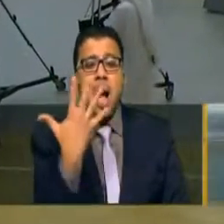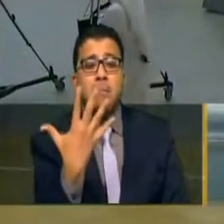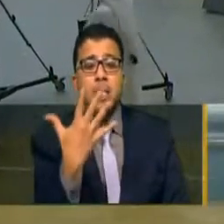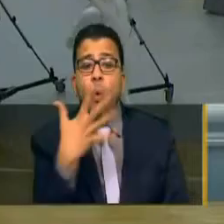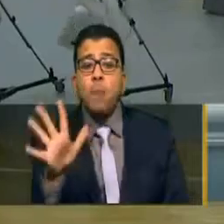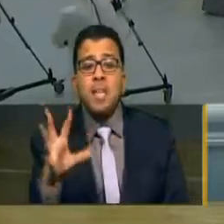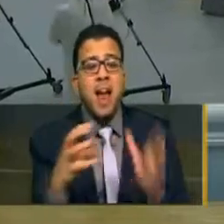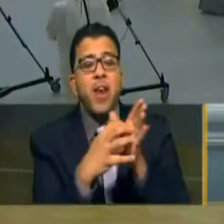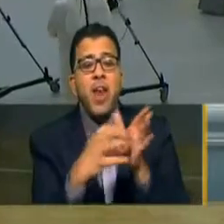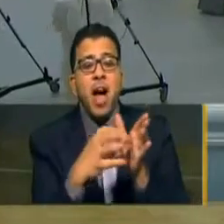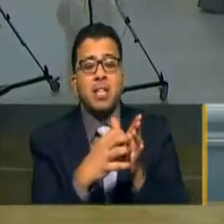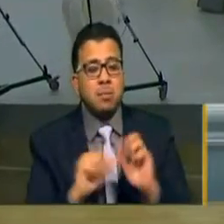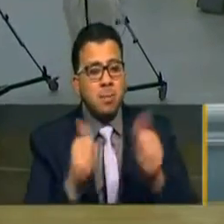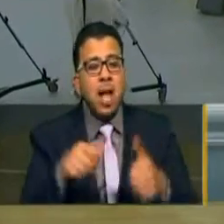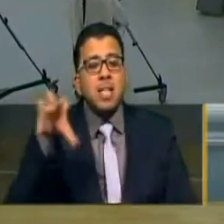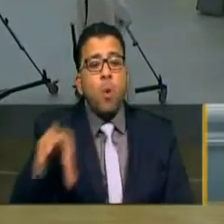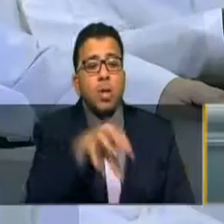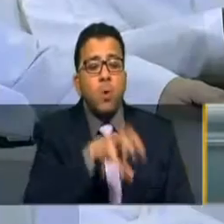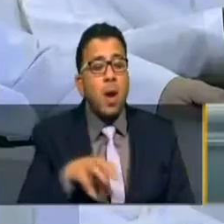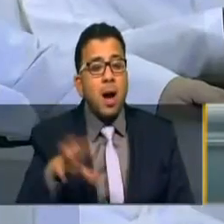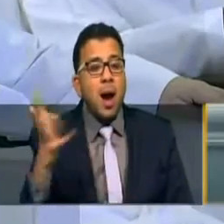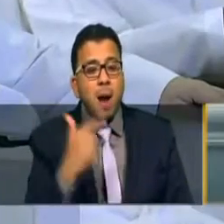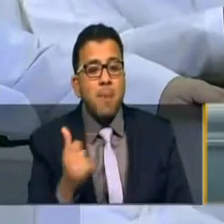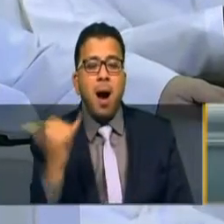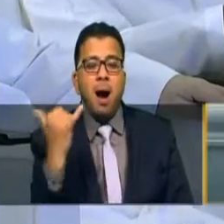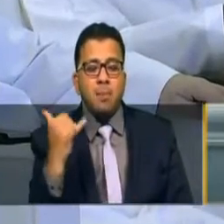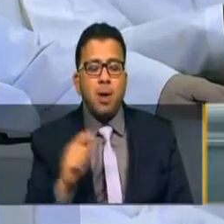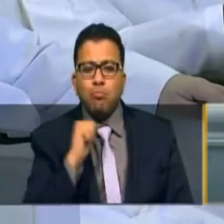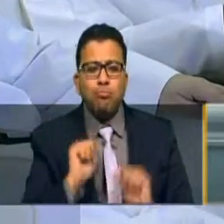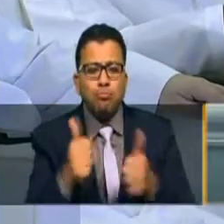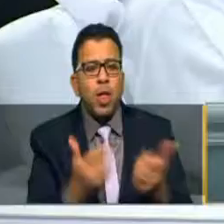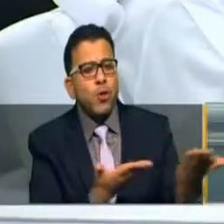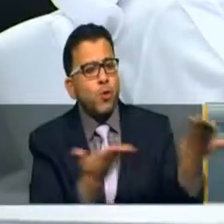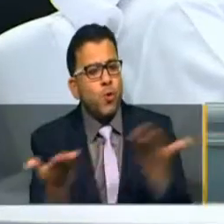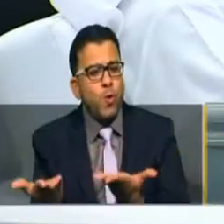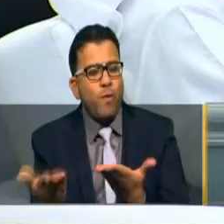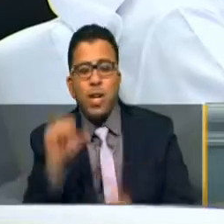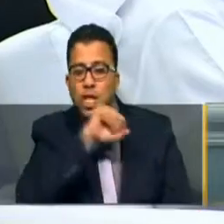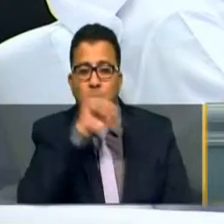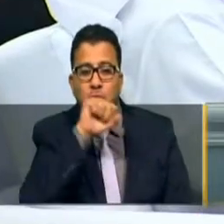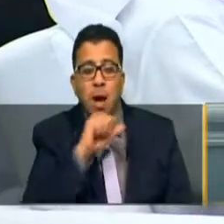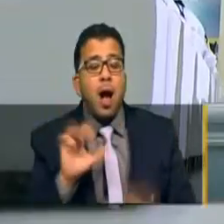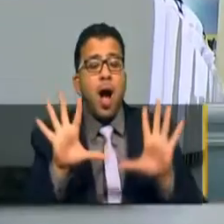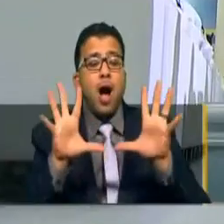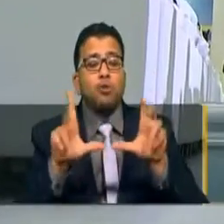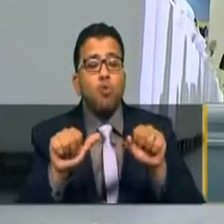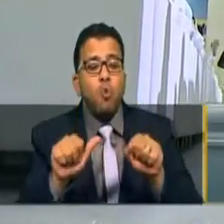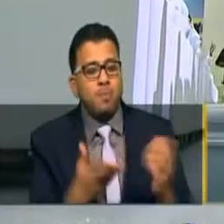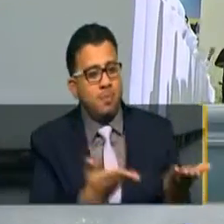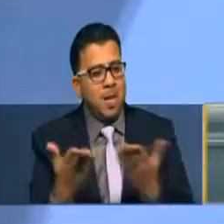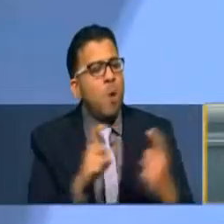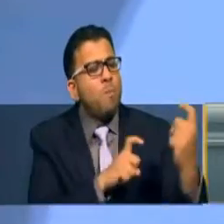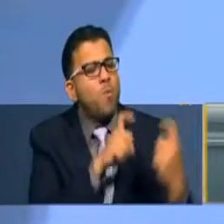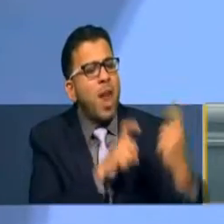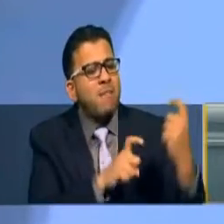55 ناديا من 15 دولة عربية تستضيفها إمارة الشارقة على مدى 10 أيام